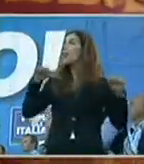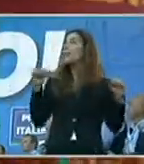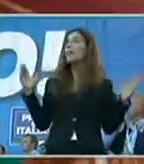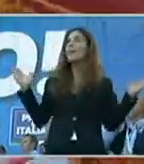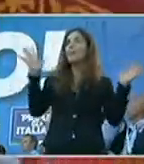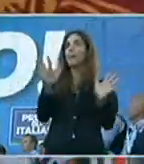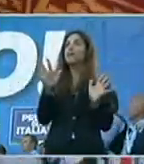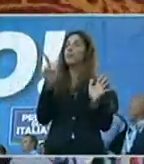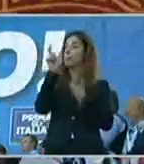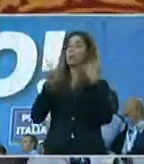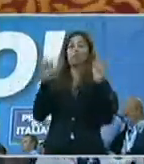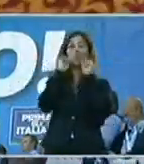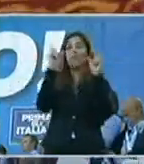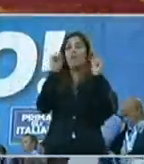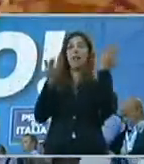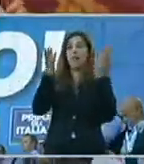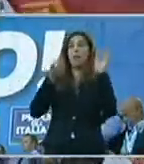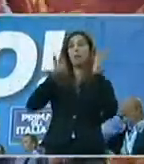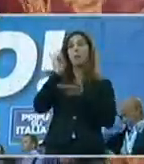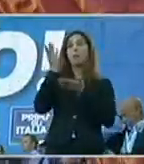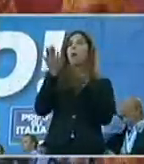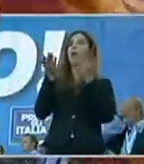Gente molto più sveglia di Beppe Grillo.